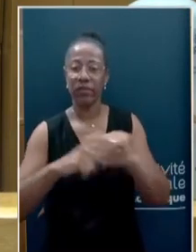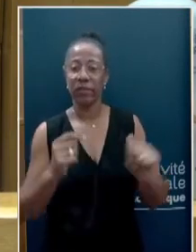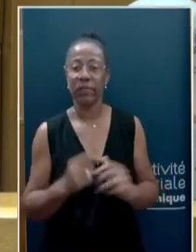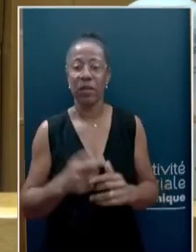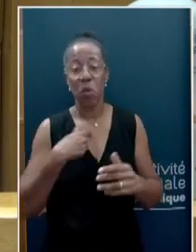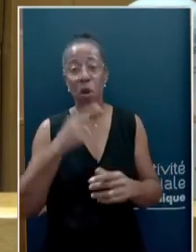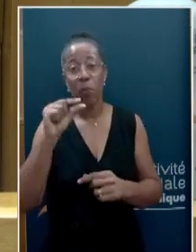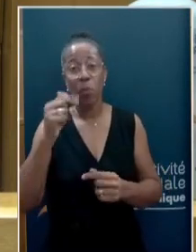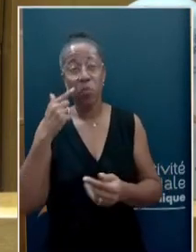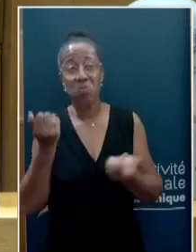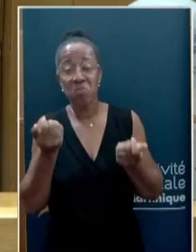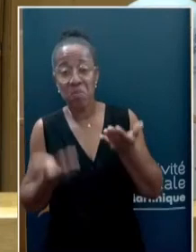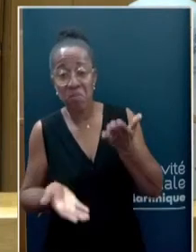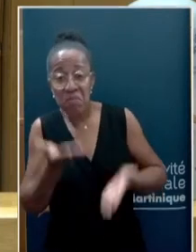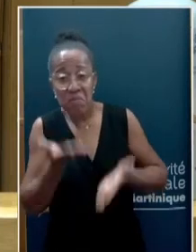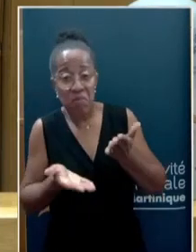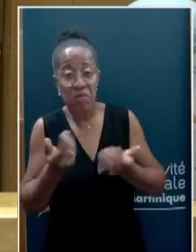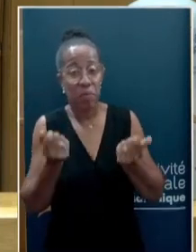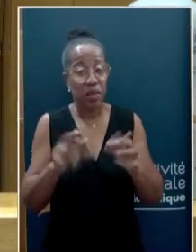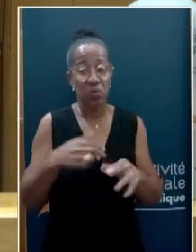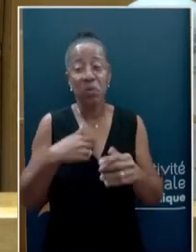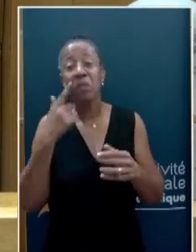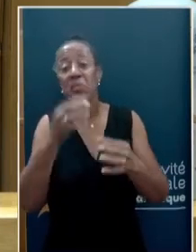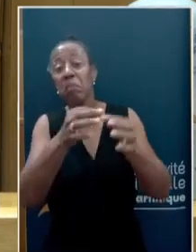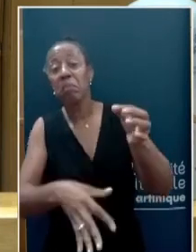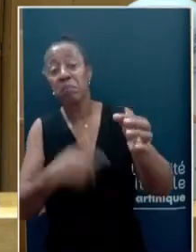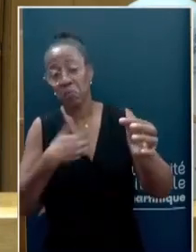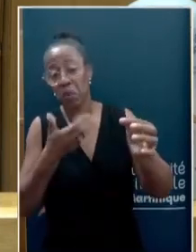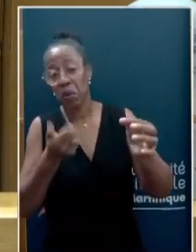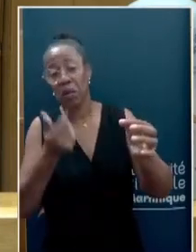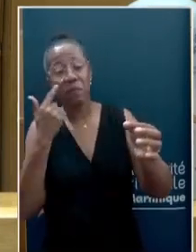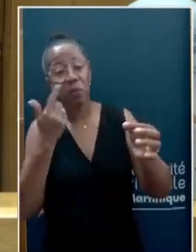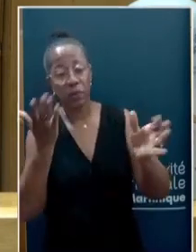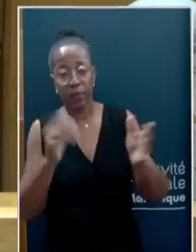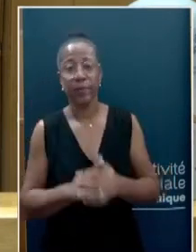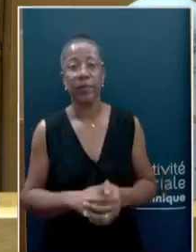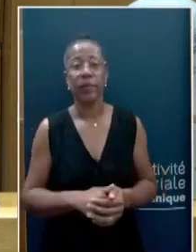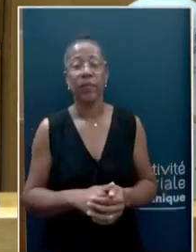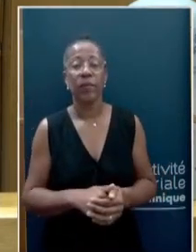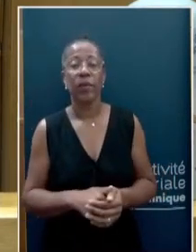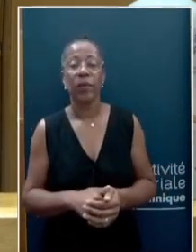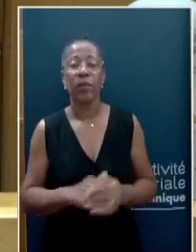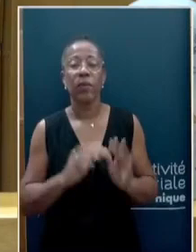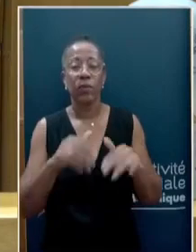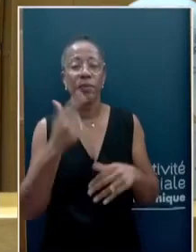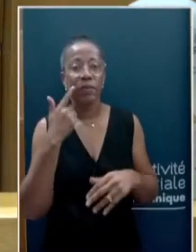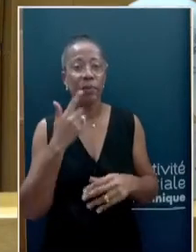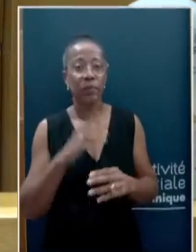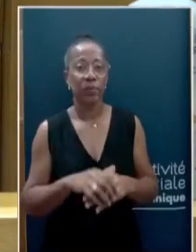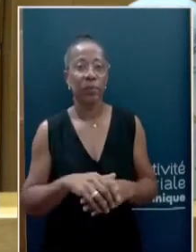sceptique et je vais attendre les résultats et mon scepticisme va se manifester dans notre vote. J'en ai fini.